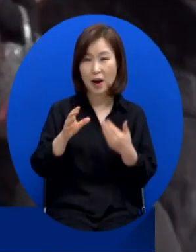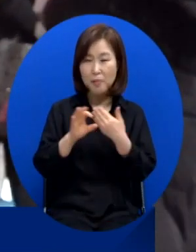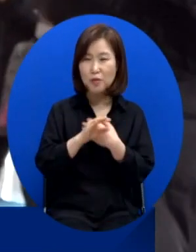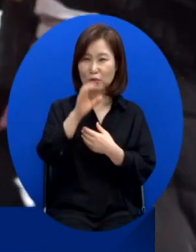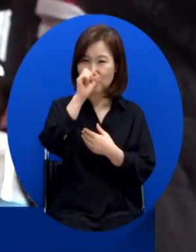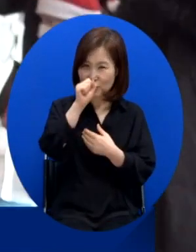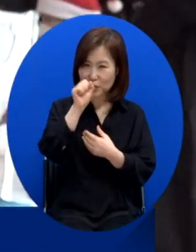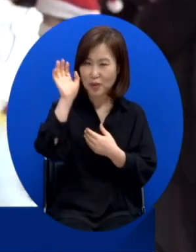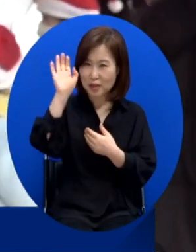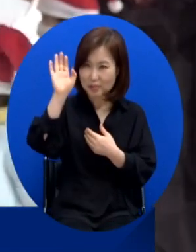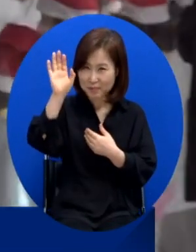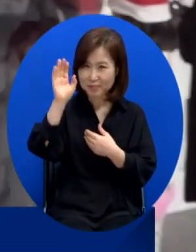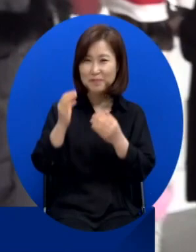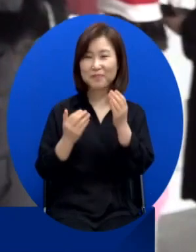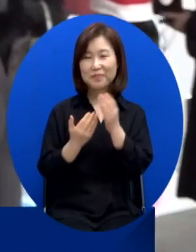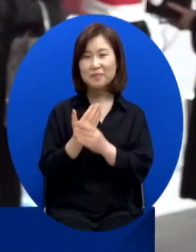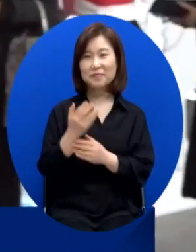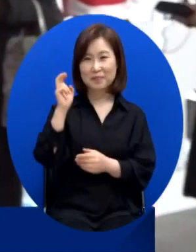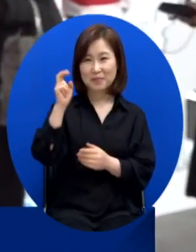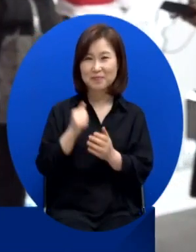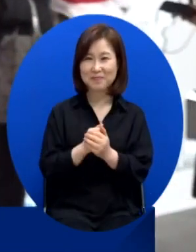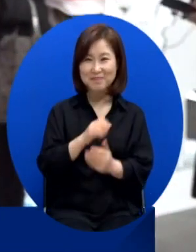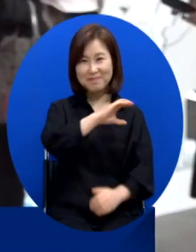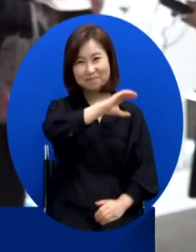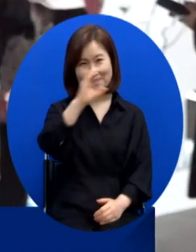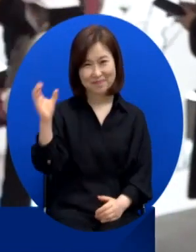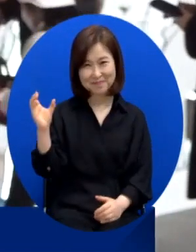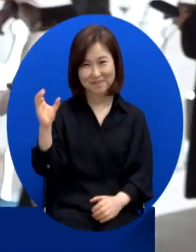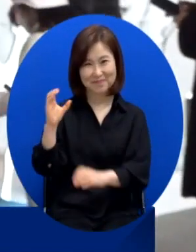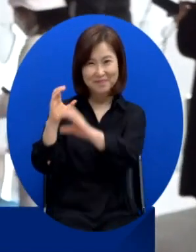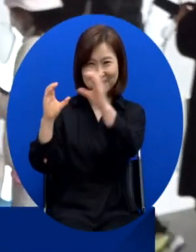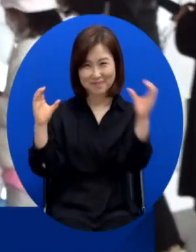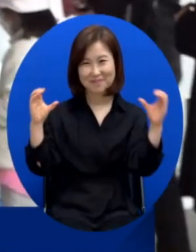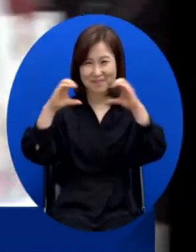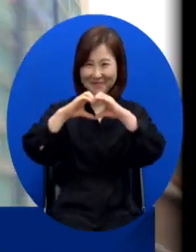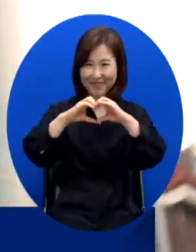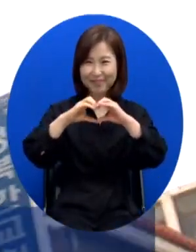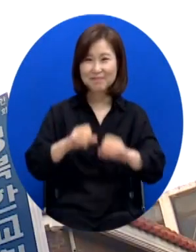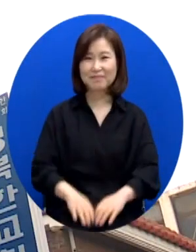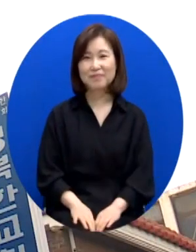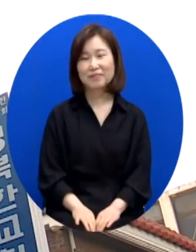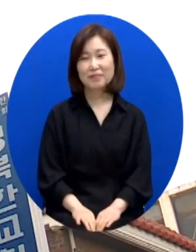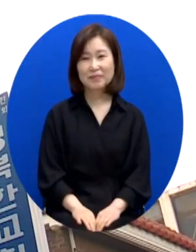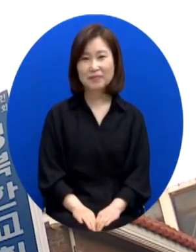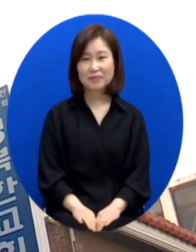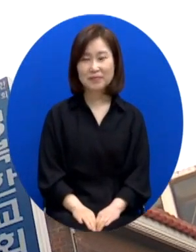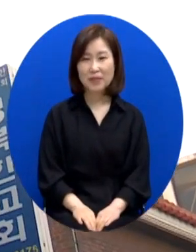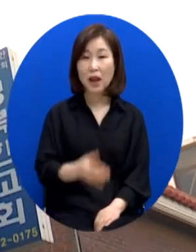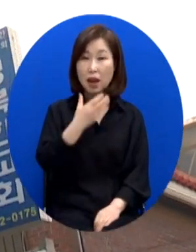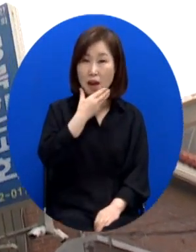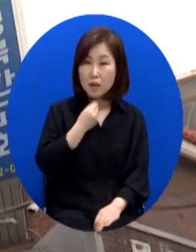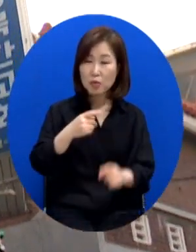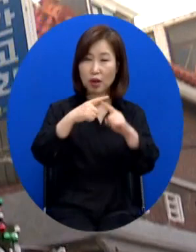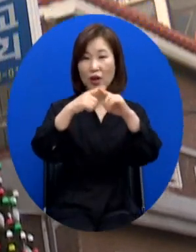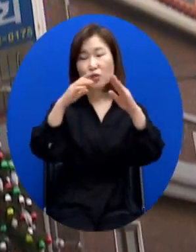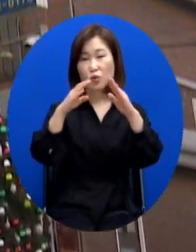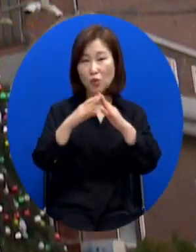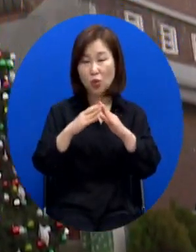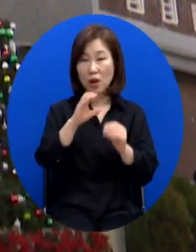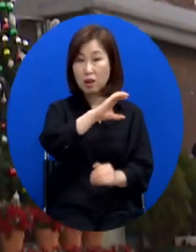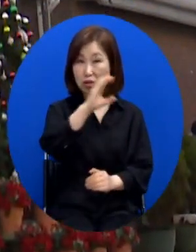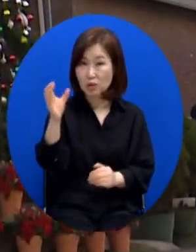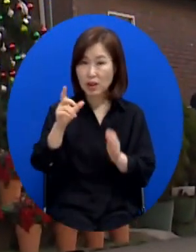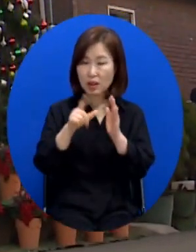때가 오리라고 믿습니다. 메리 크리스마스, 에델바이스 크리스마스. 행복한 교회는 매년